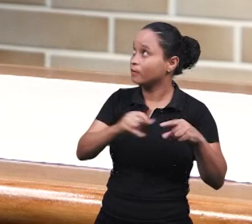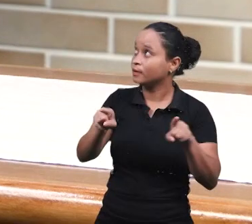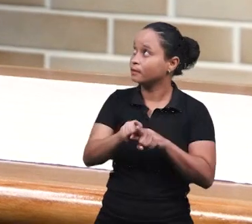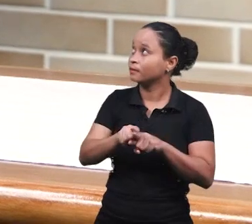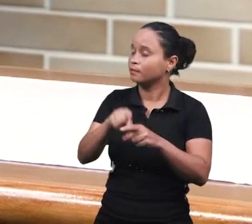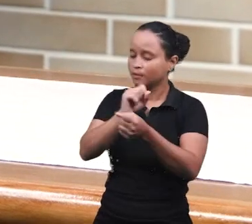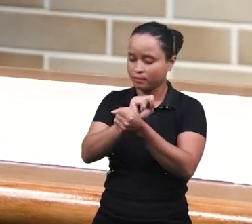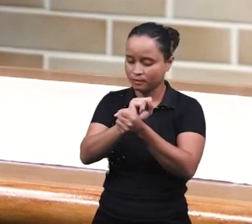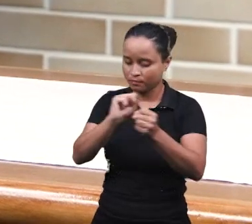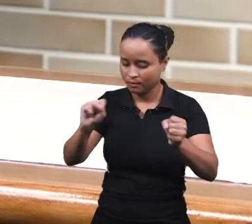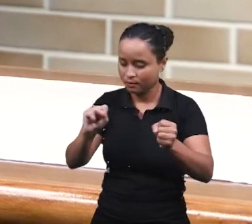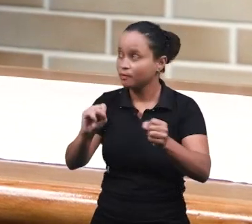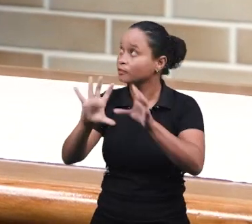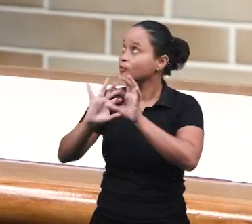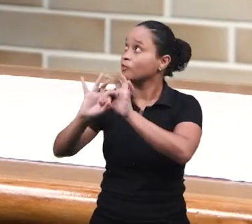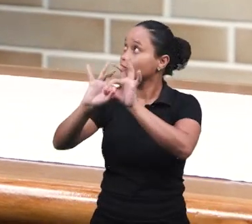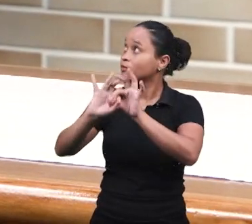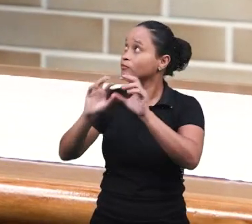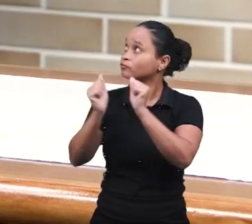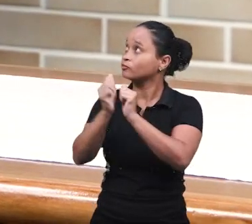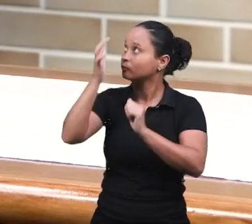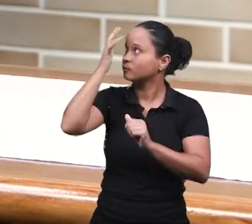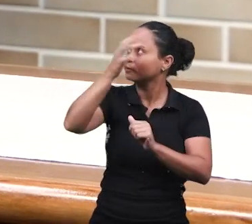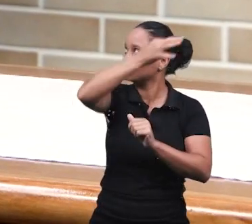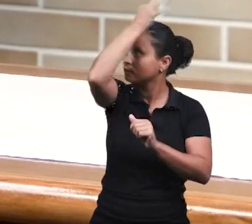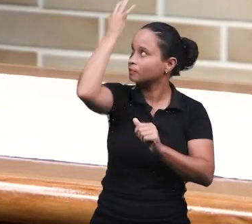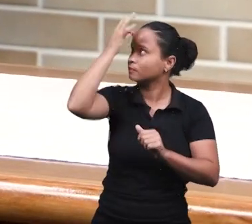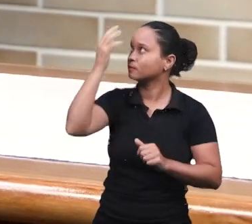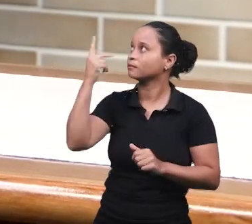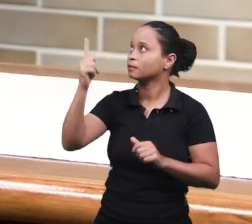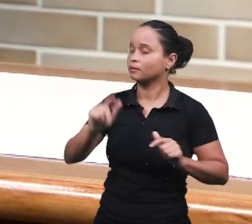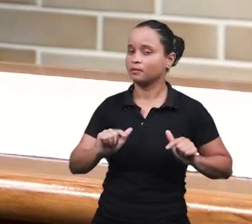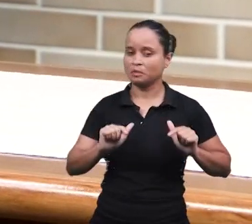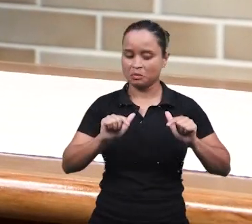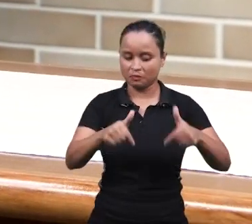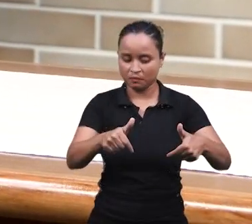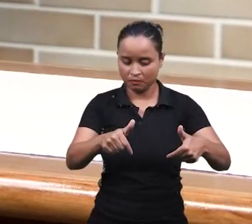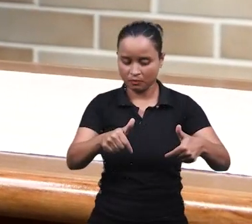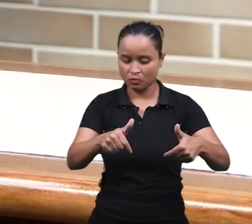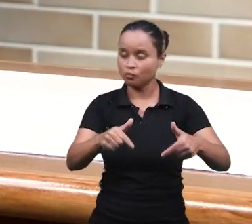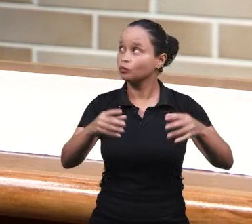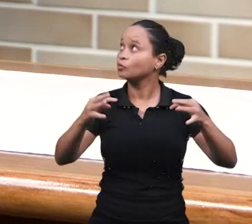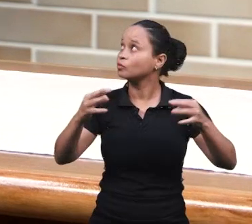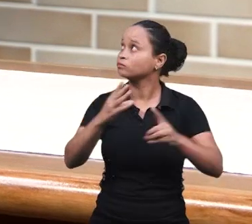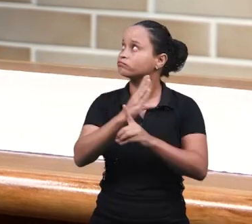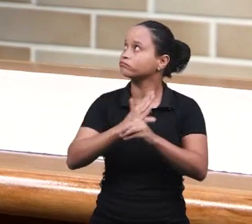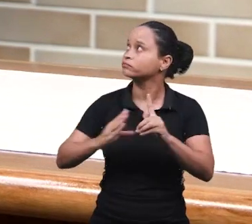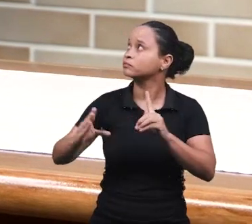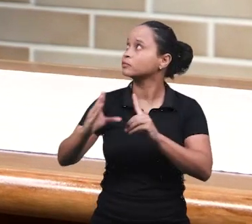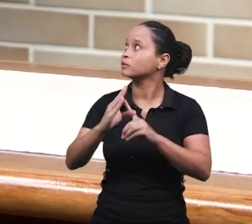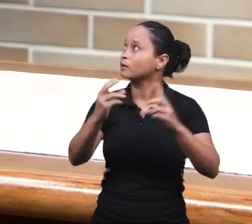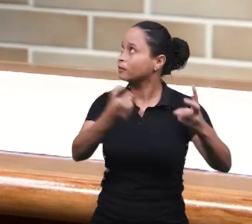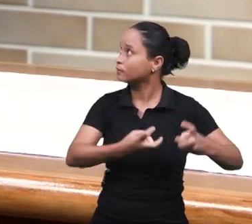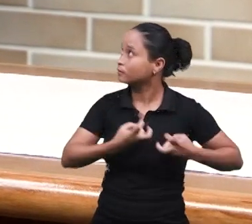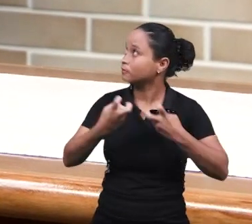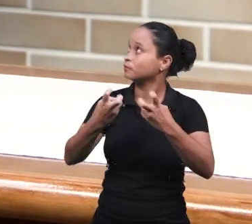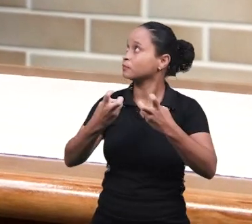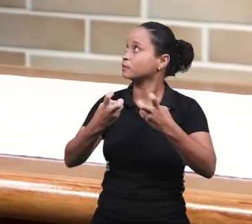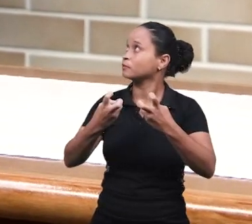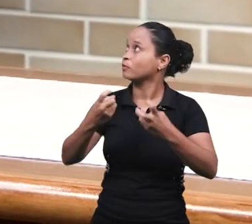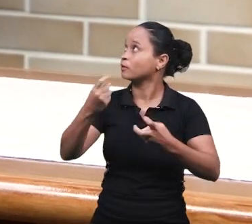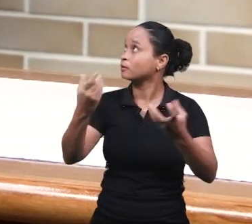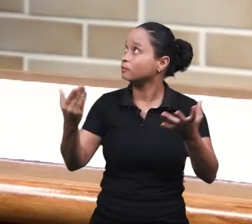ton Saint-Esprit. Et viens, Seigneur, opérer en faveur de tous les actes de ce culte. C'est la prière que nous te